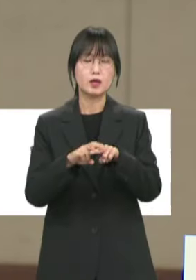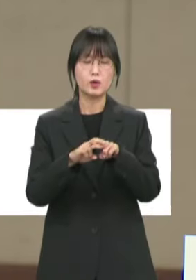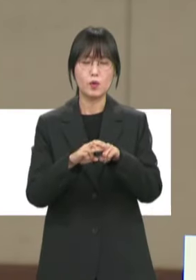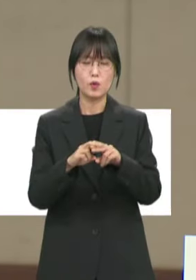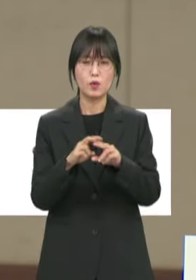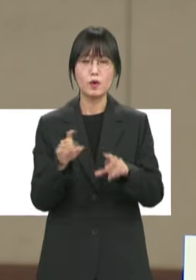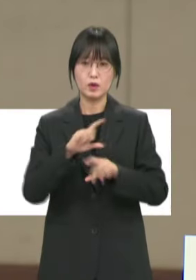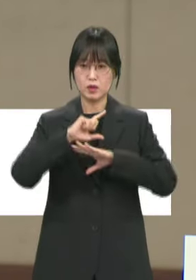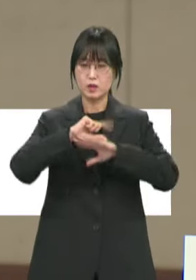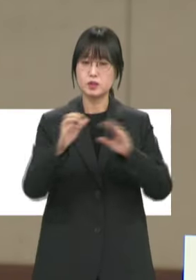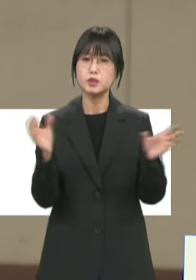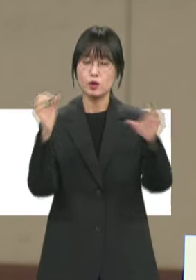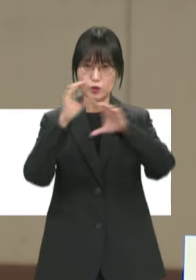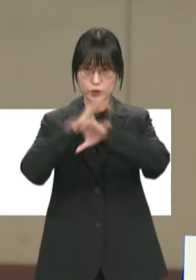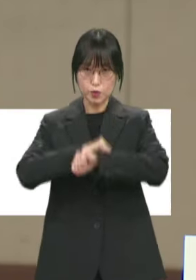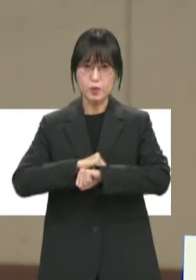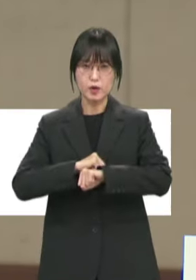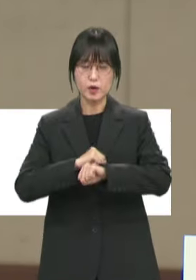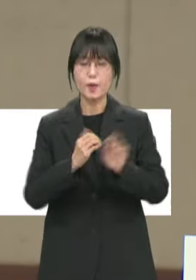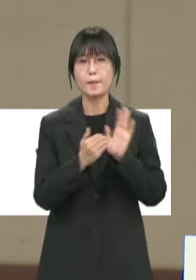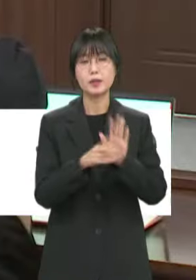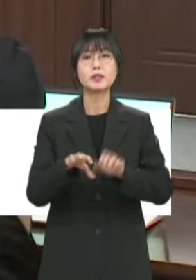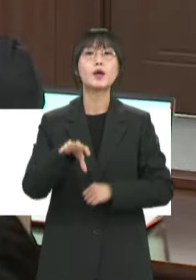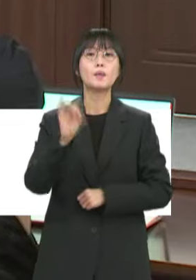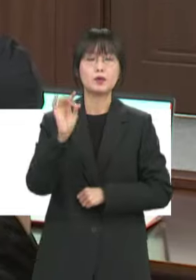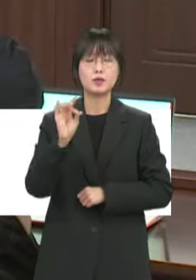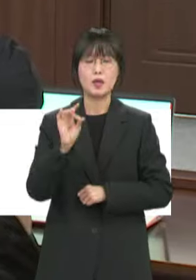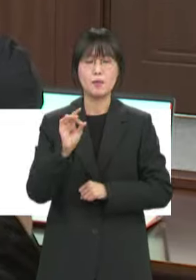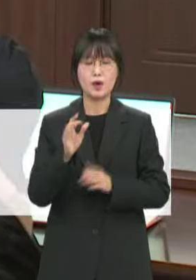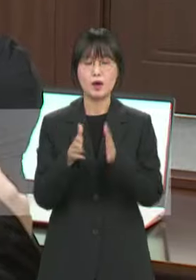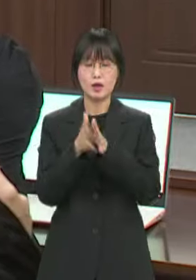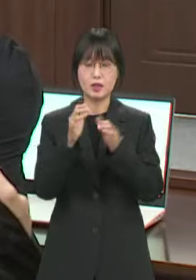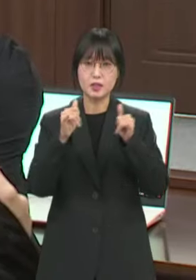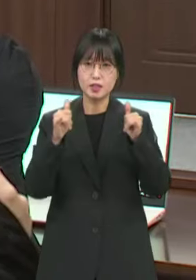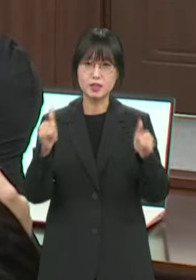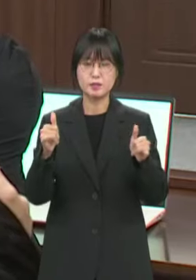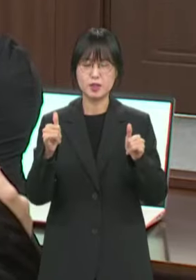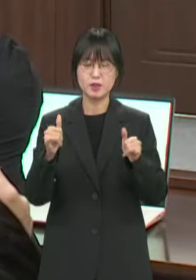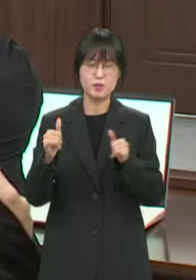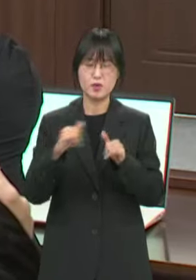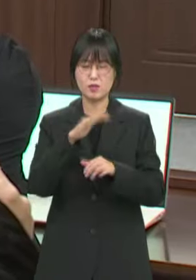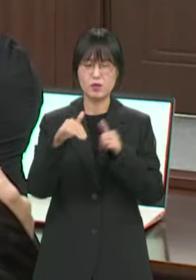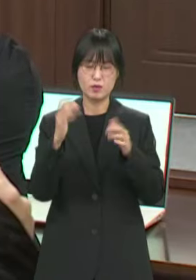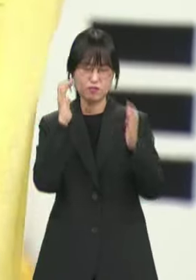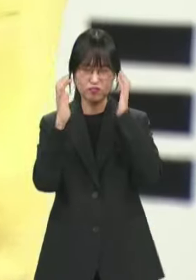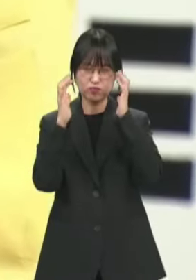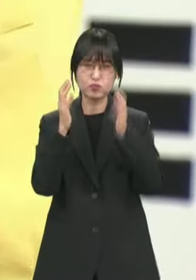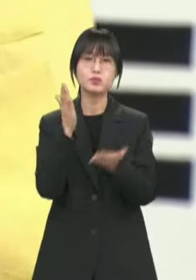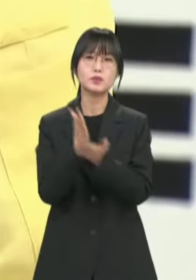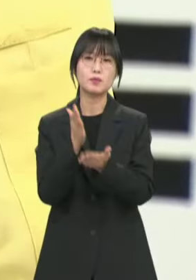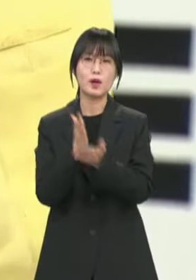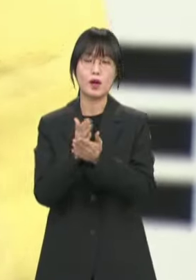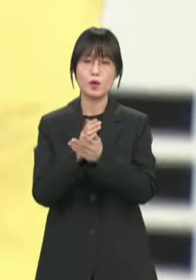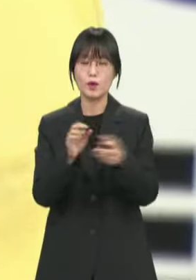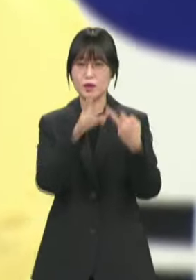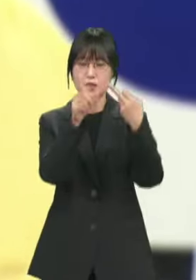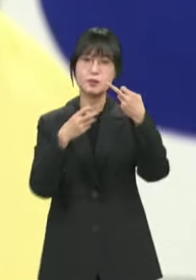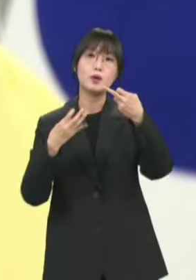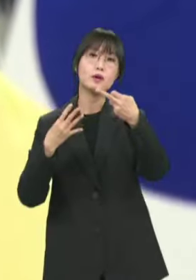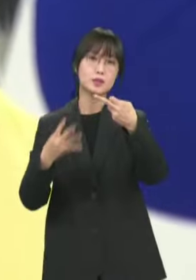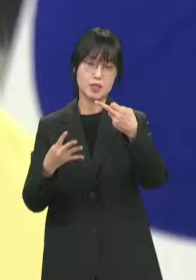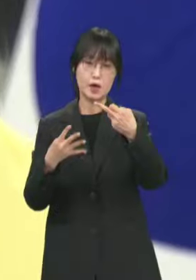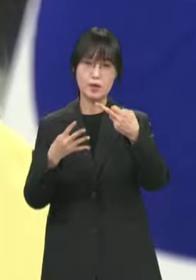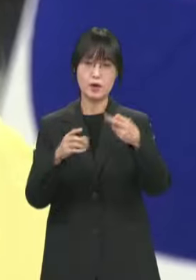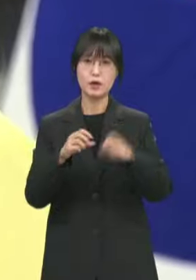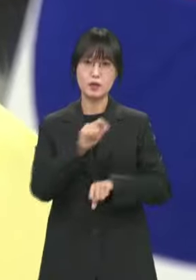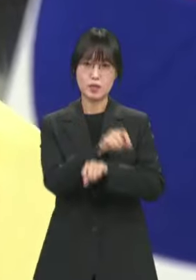급선무라 괴담으로 시민을 분열시키지 말라고 반박한 가운데 일부 주민들은 다음 달 4일 황명선 의원실